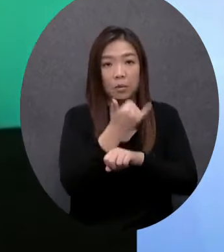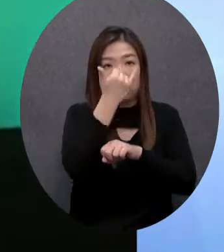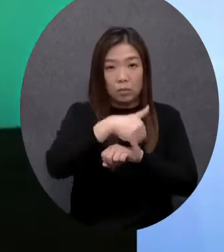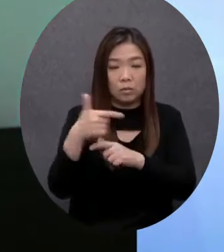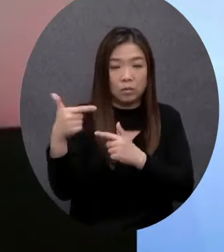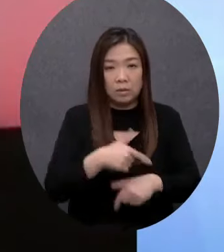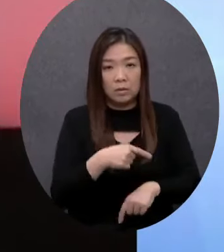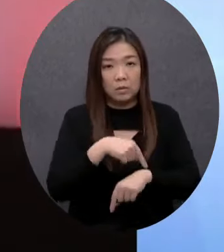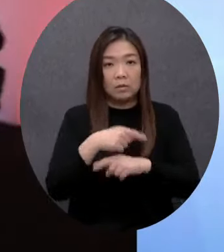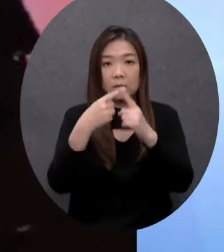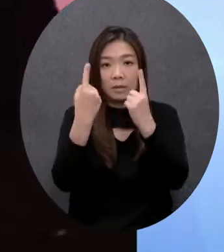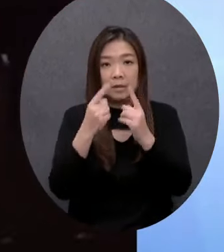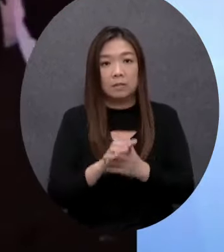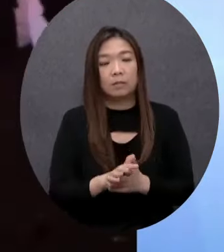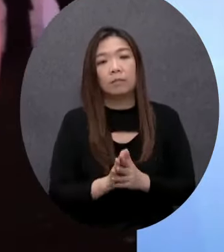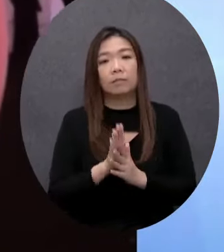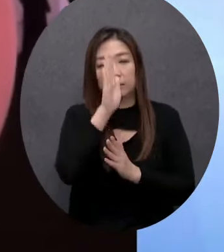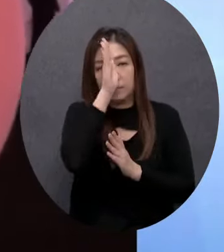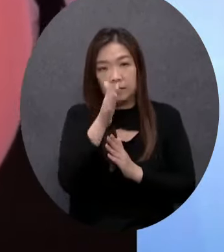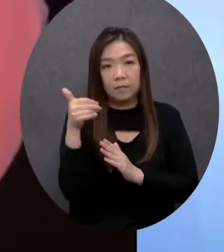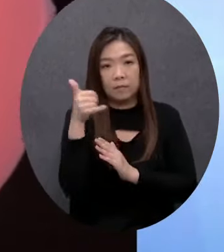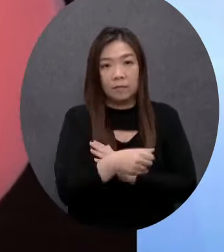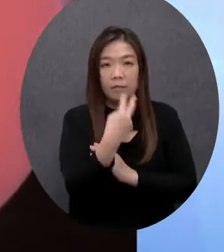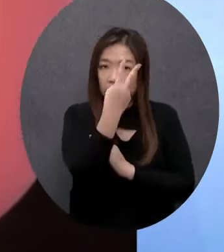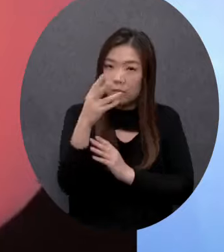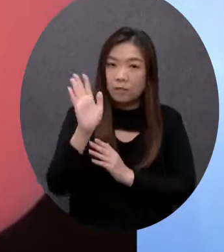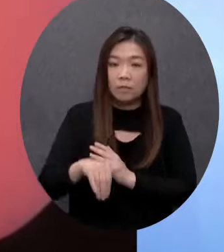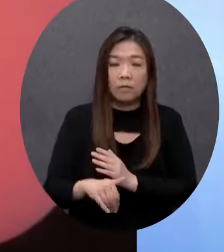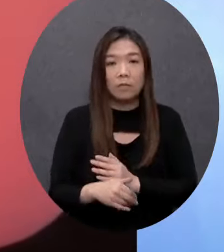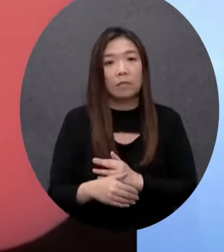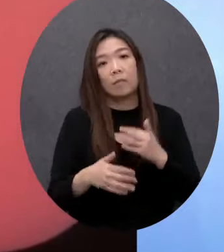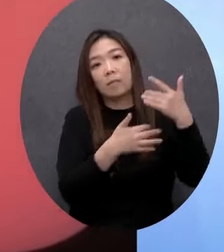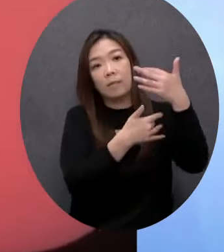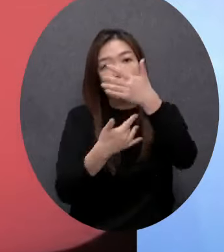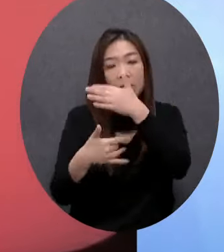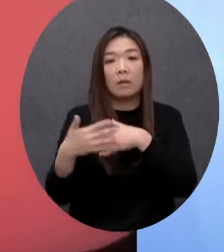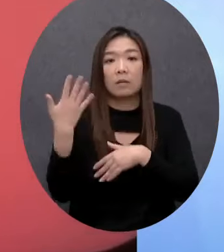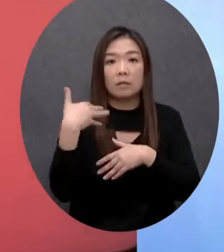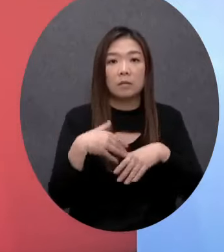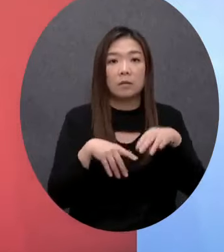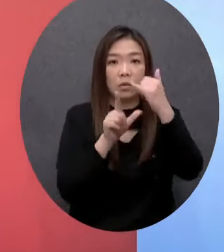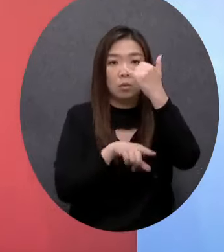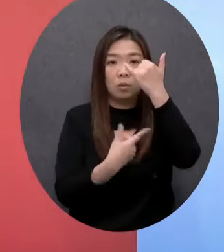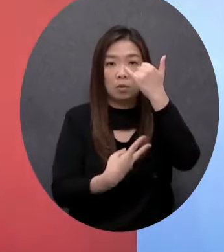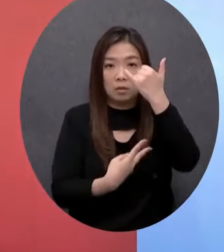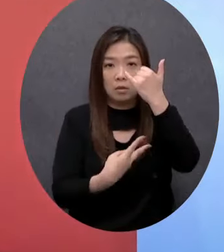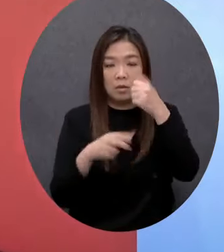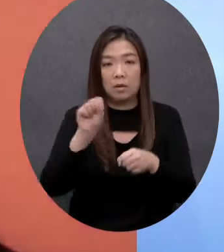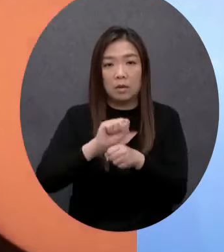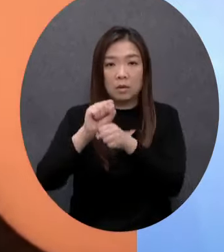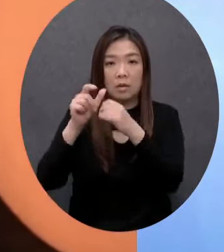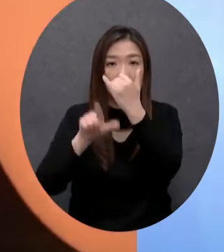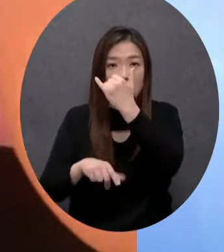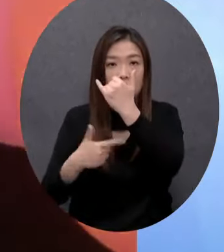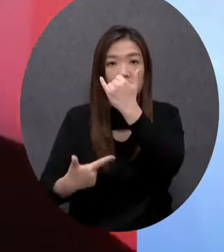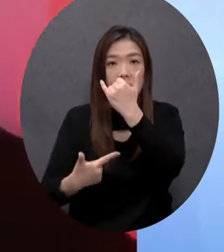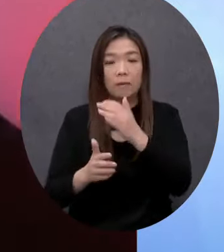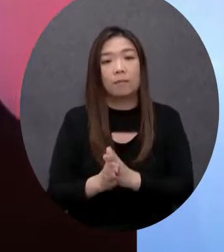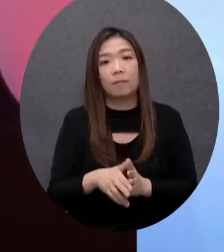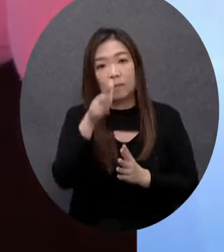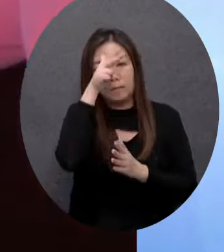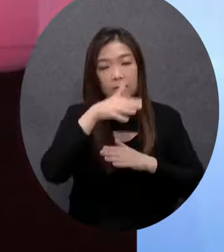到11:00可以直接到场参观。展期亦都由原先的6月2日延长至到6月8日。康